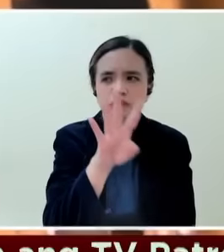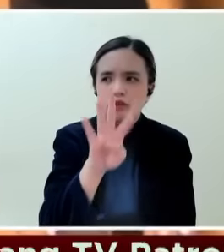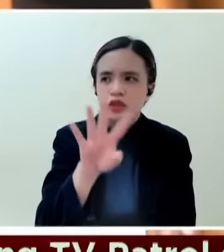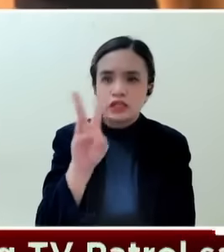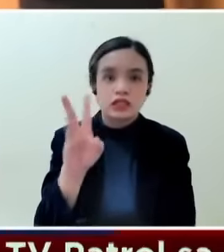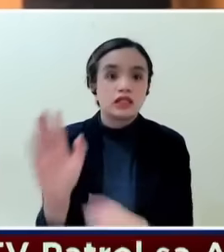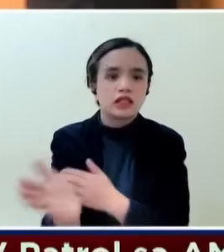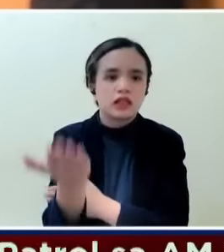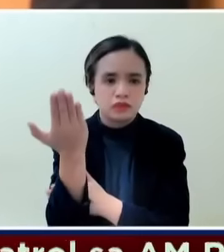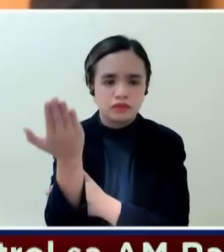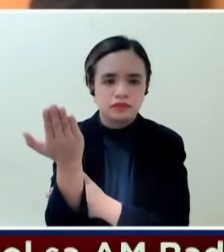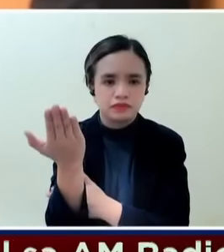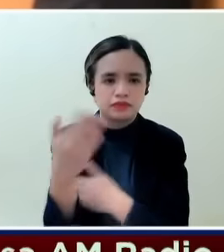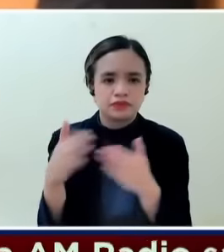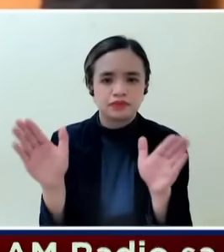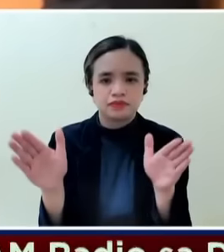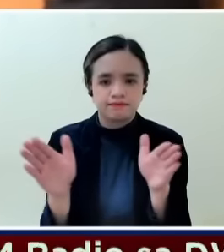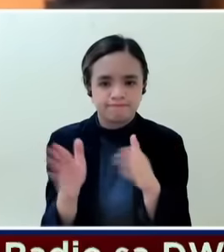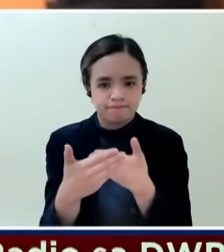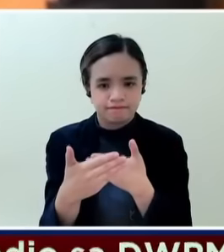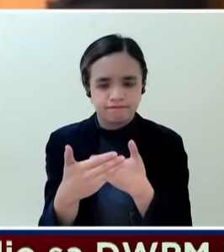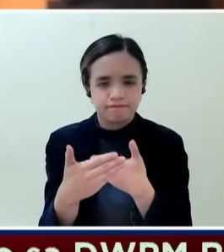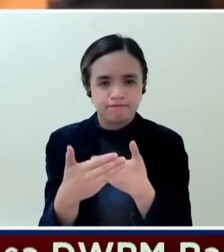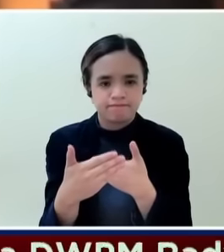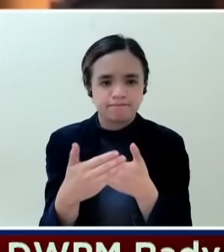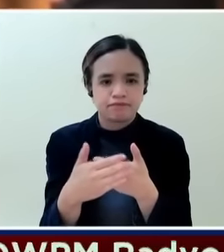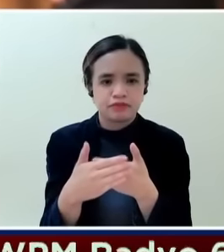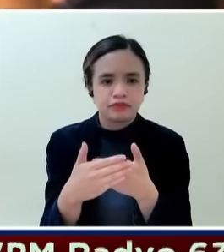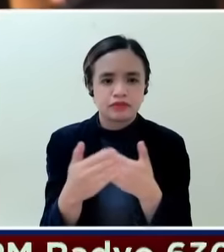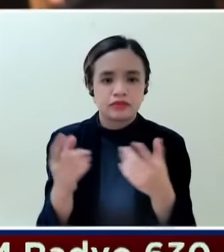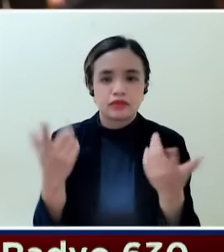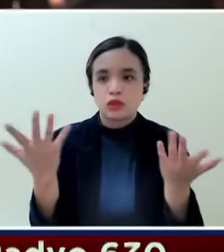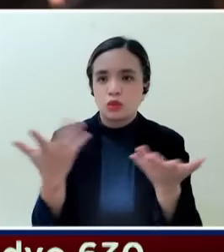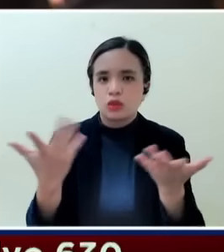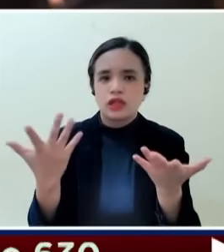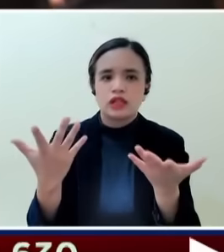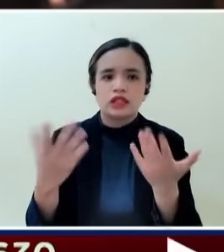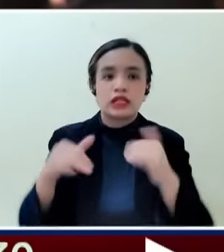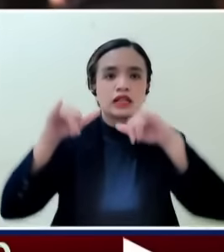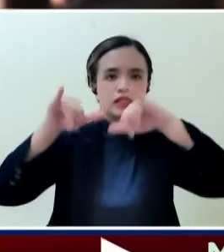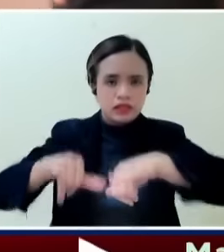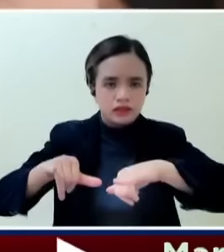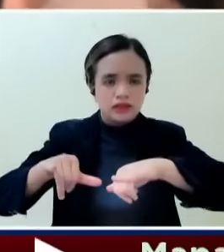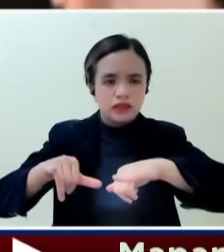5:46 a.m. yung sa kwarto na naka-check-in yung mga